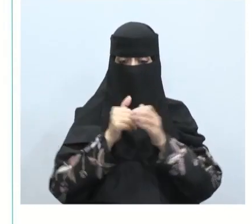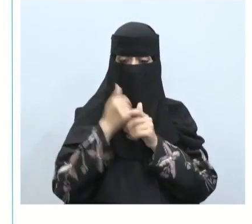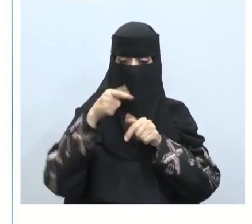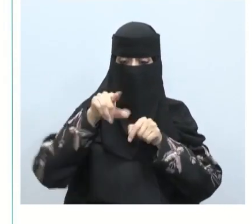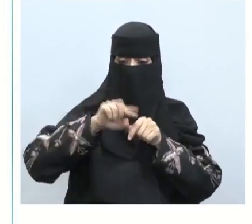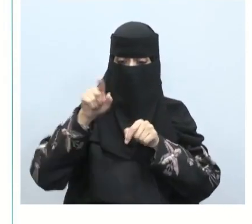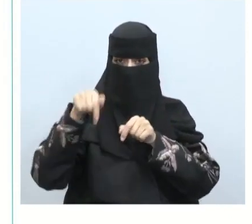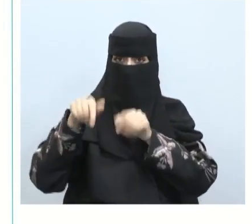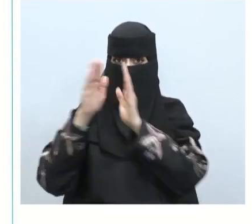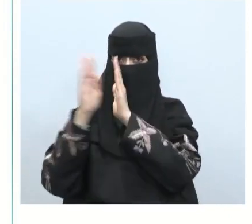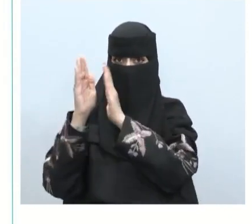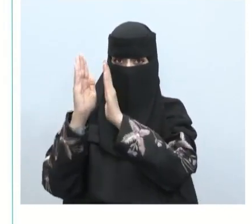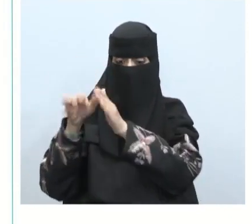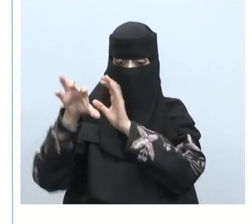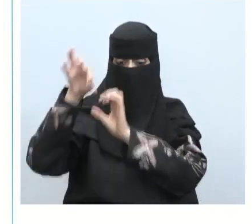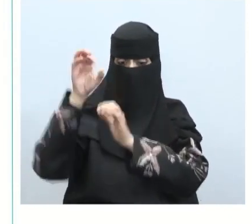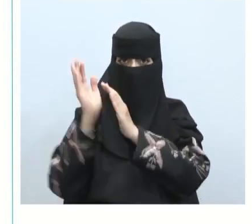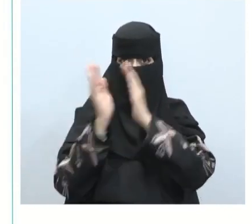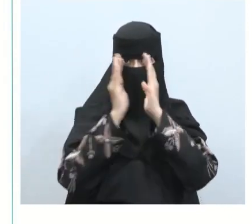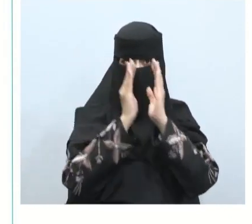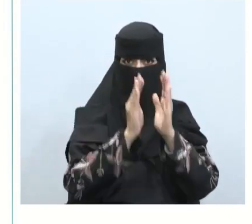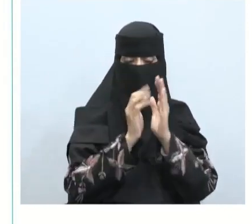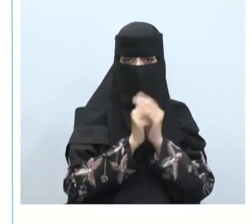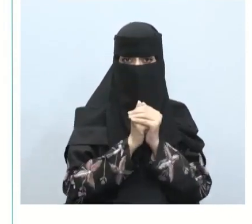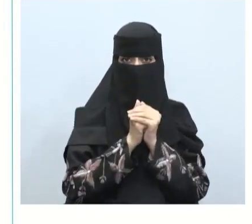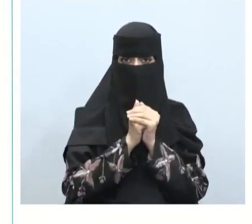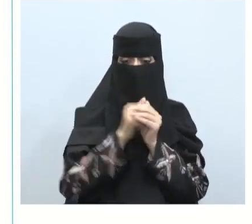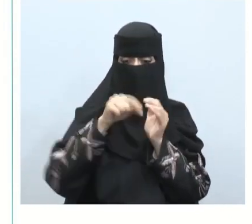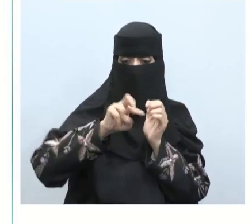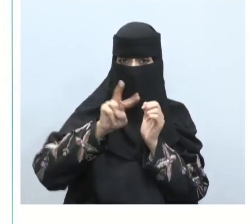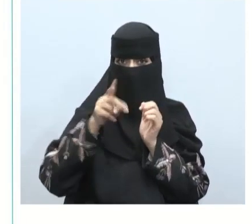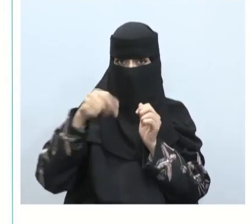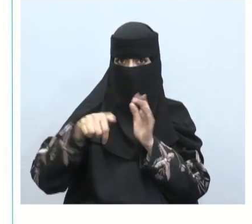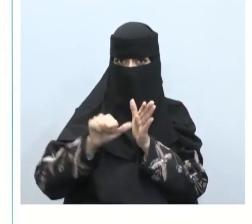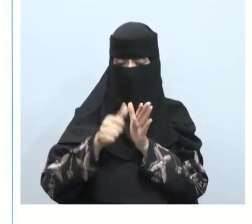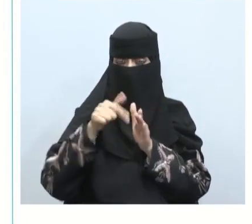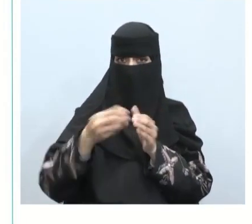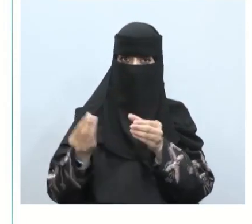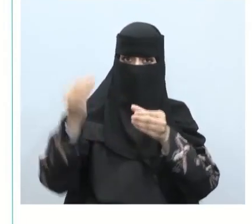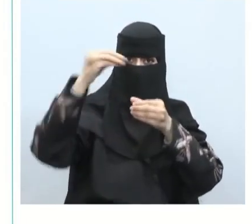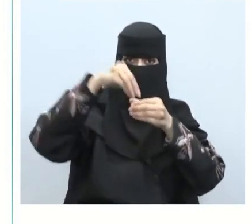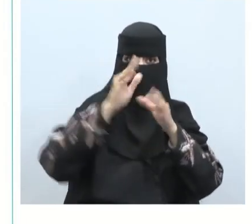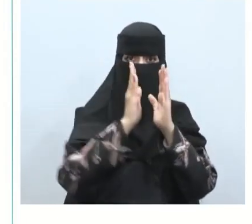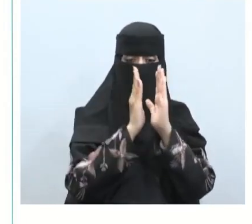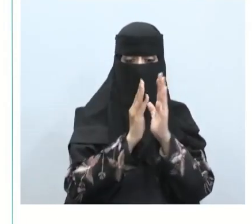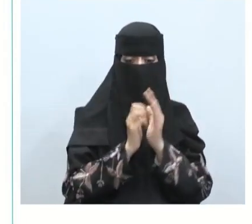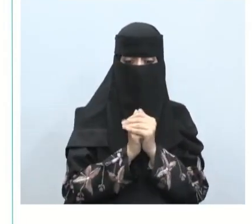ثم نتوجه الى ملفاتي ننقر على جديد ثم تحميل